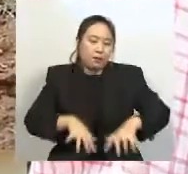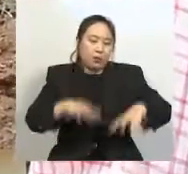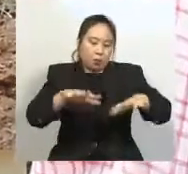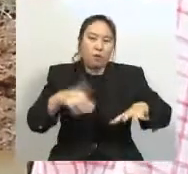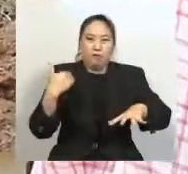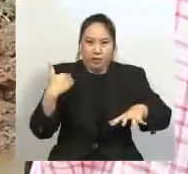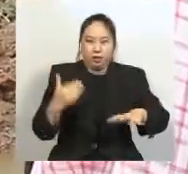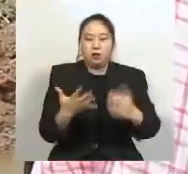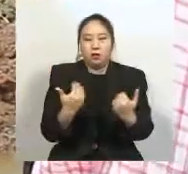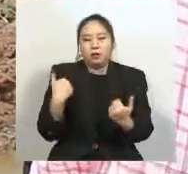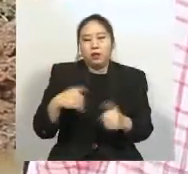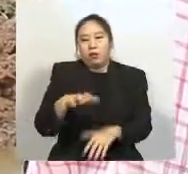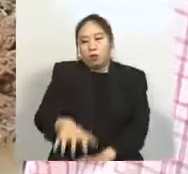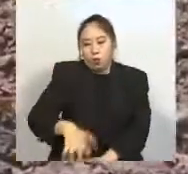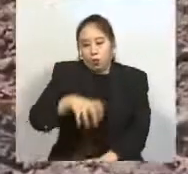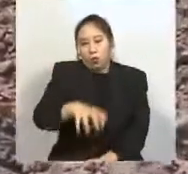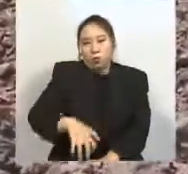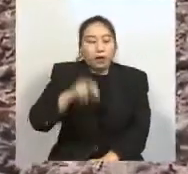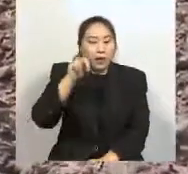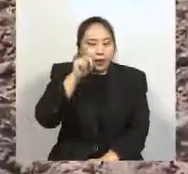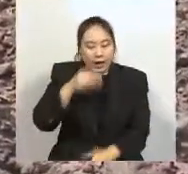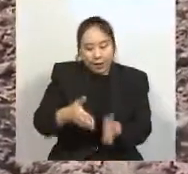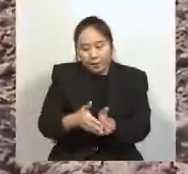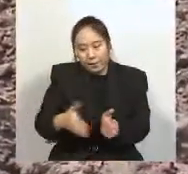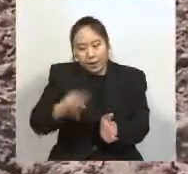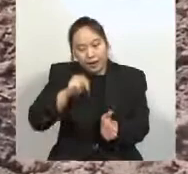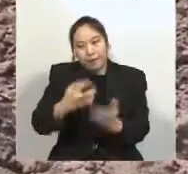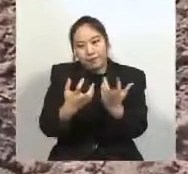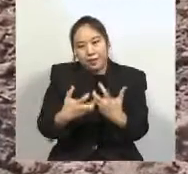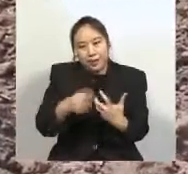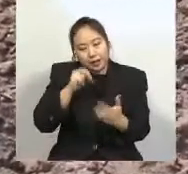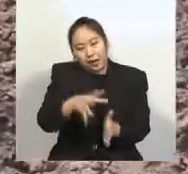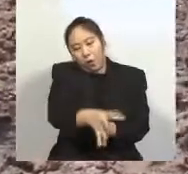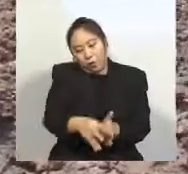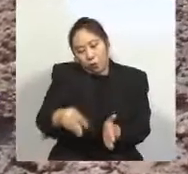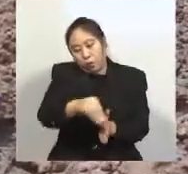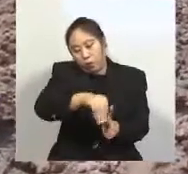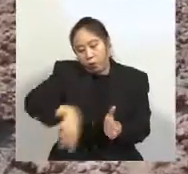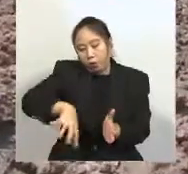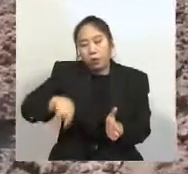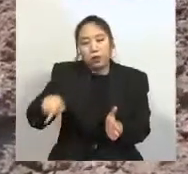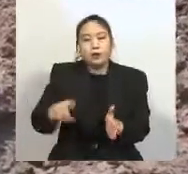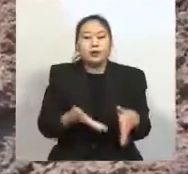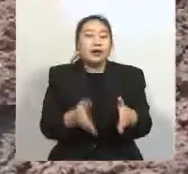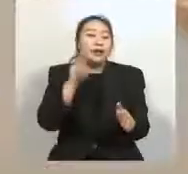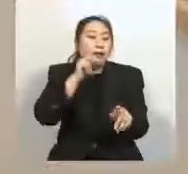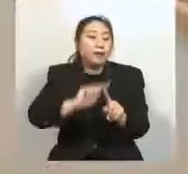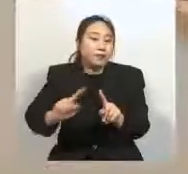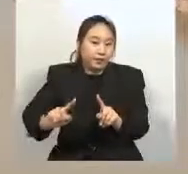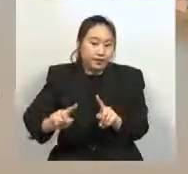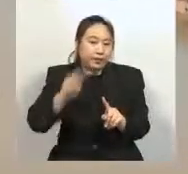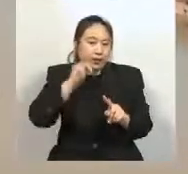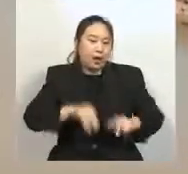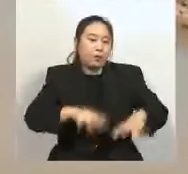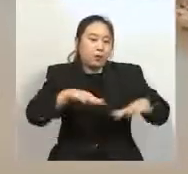ไร่จึงมีการขุดร่องเปิดทางน้ำและนำเครื่องสูบน้ำเร่งระบายน้ำจากคลองประดู่และมวลน้ำท่วมทุ่